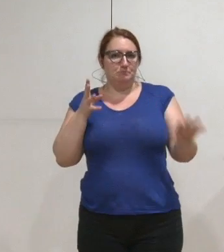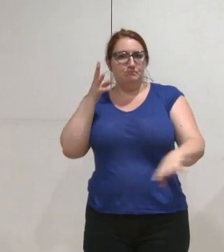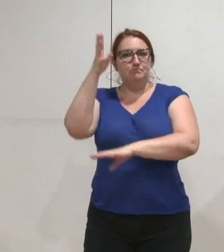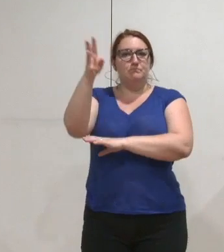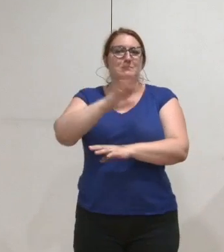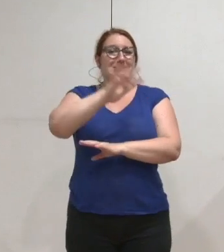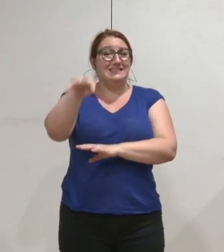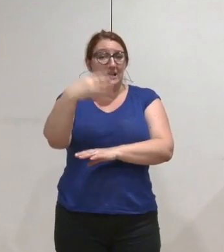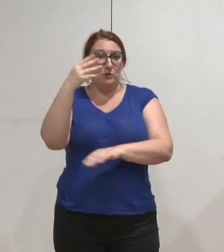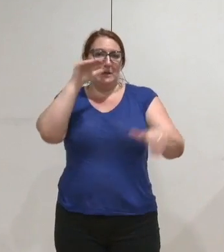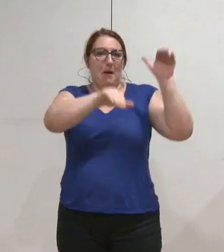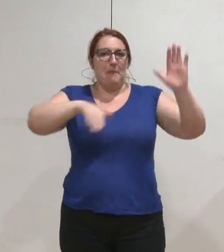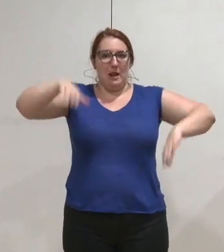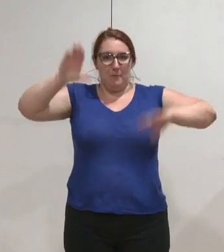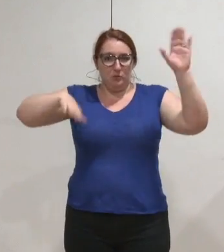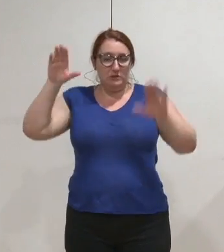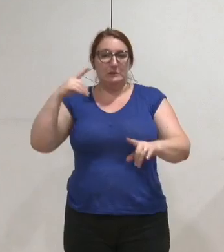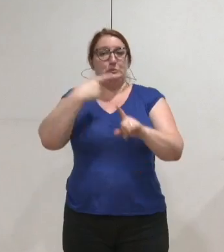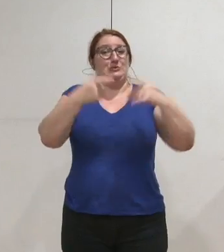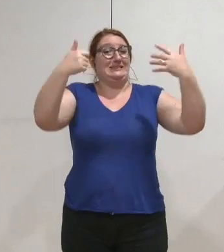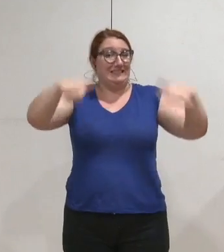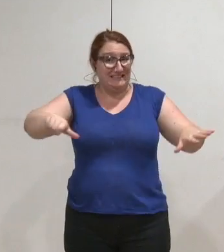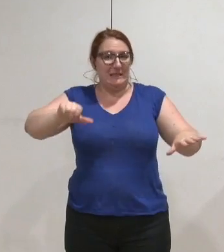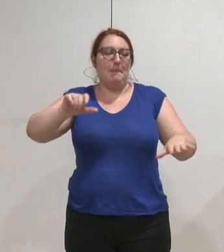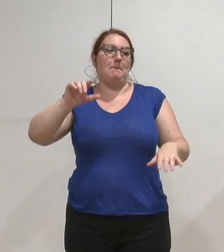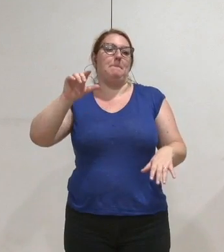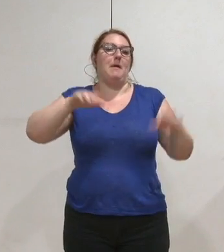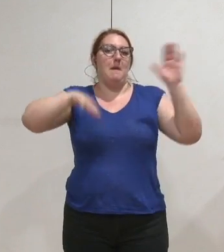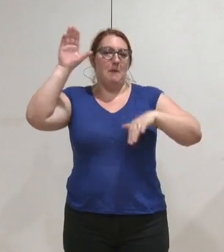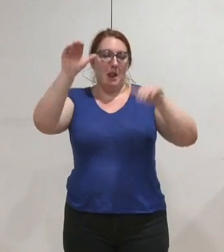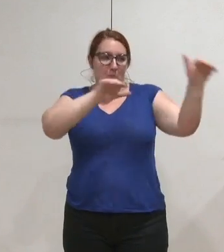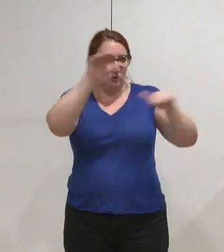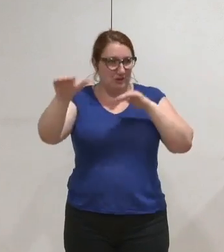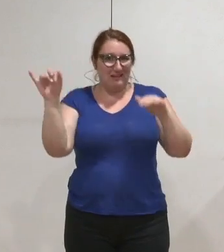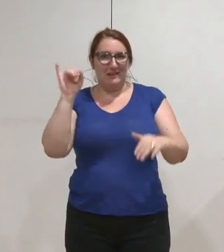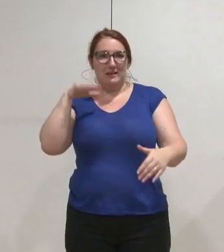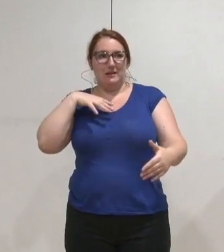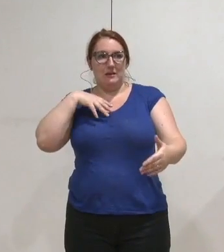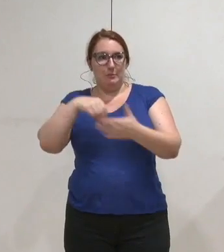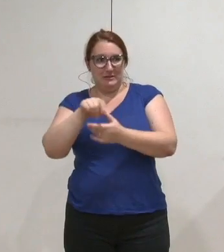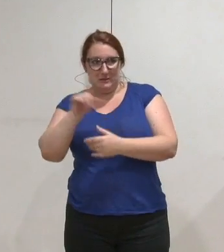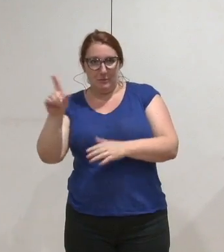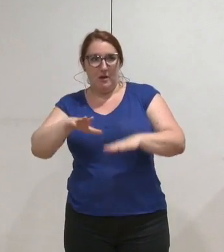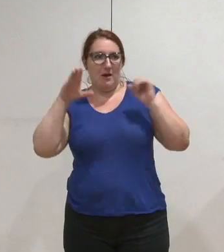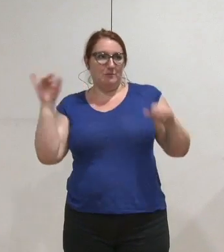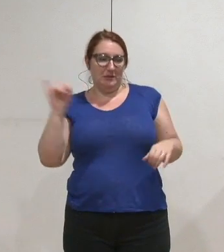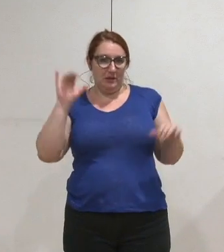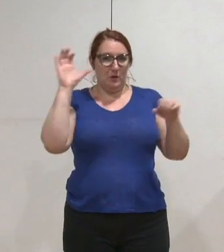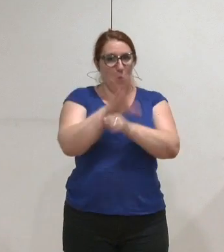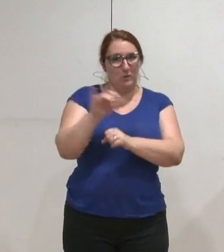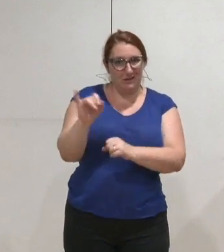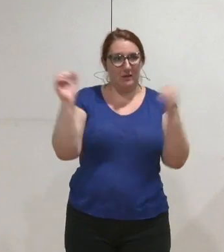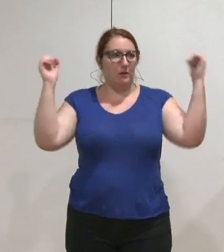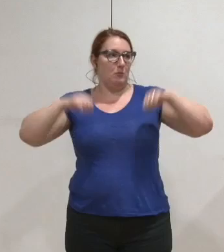14e appel à projet et du 16e appel à projet qui ne prend pas part au vote qui s'abstient qui vote contre qui